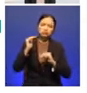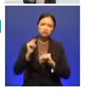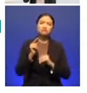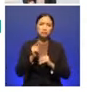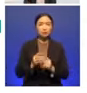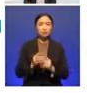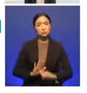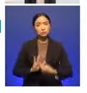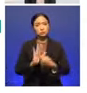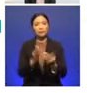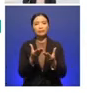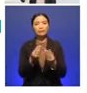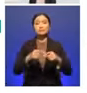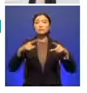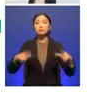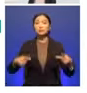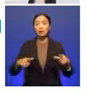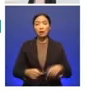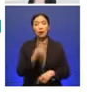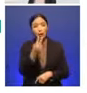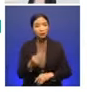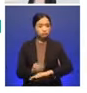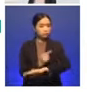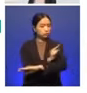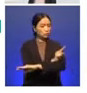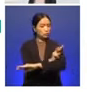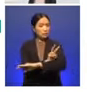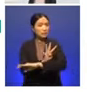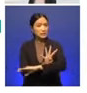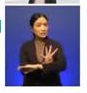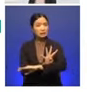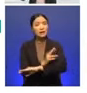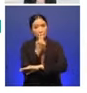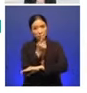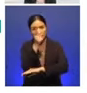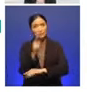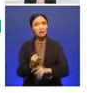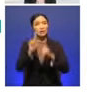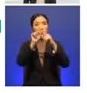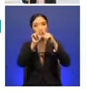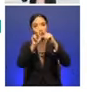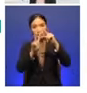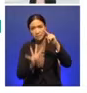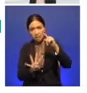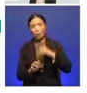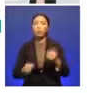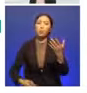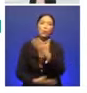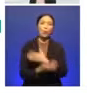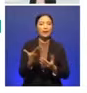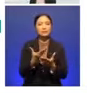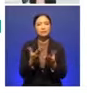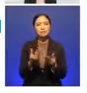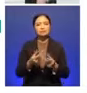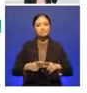กตัวอย่างเช่นที่ดินเราเลยเห็นว่าคน4กลุ่มแรกเห็นไหมครับดีไซน์ที่1ถึงดีไซน์ที่5มีโอกาสมีที่ดินเนี่ยร